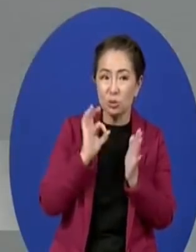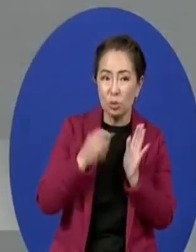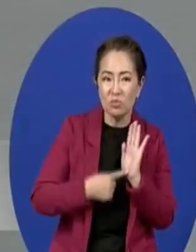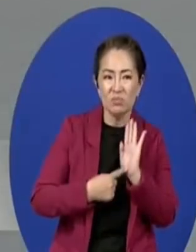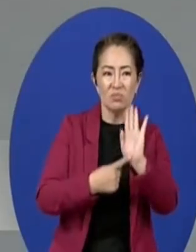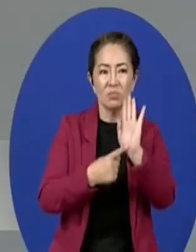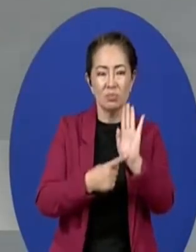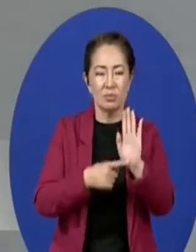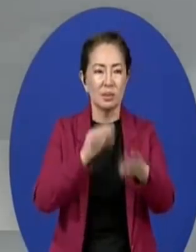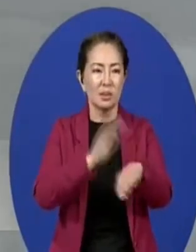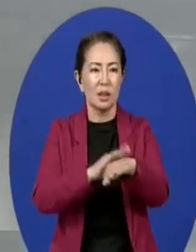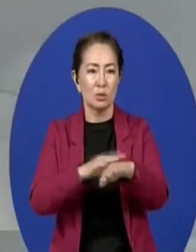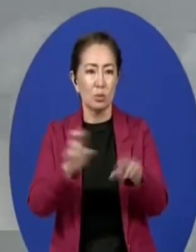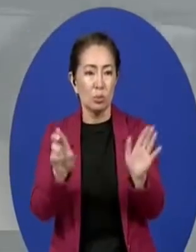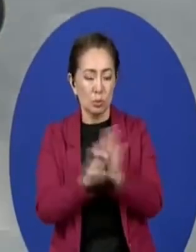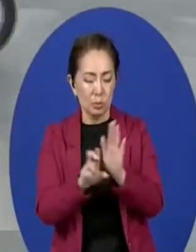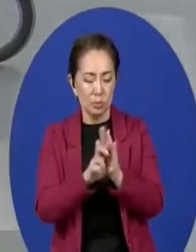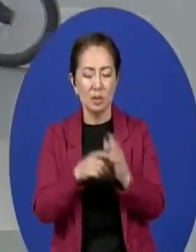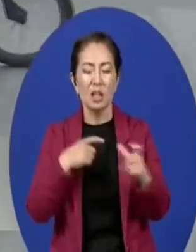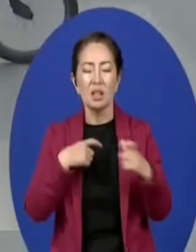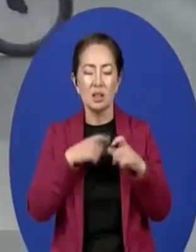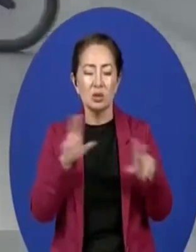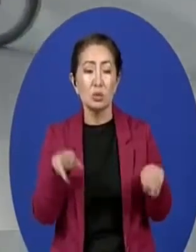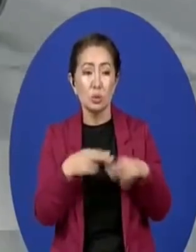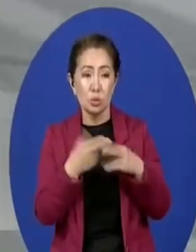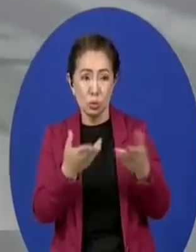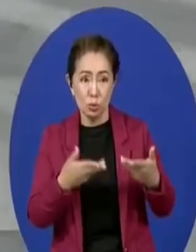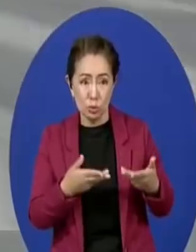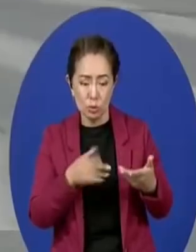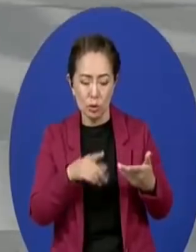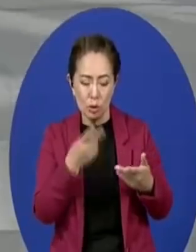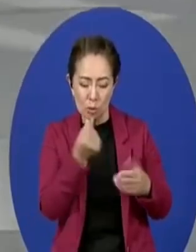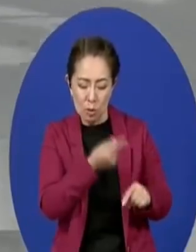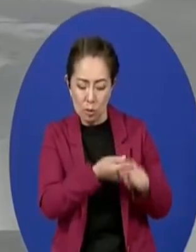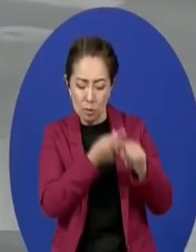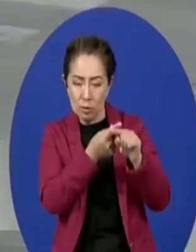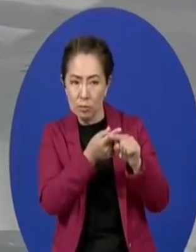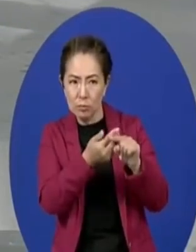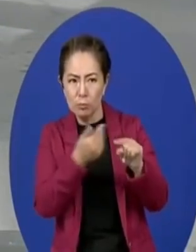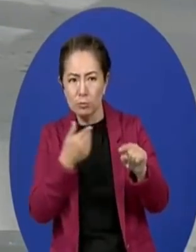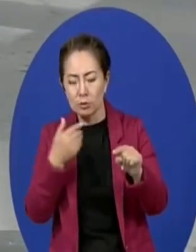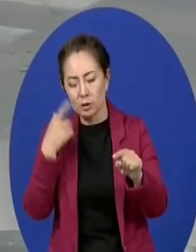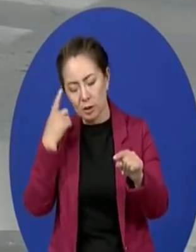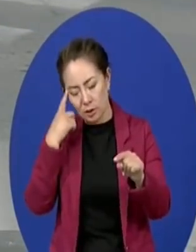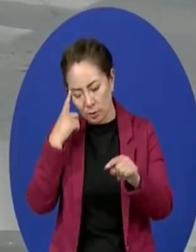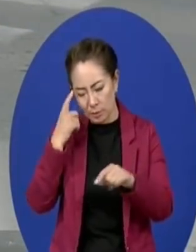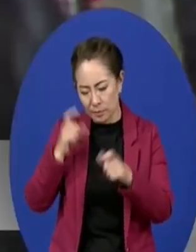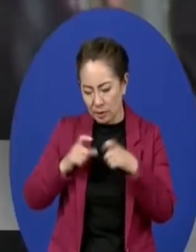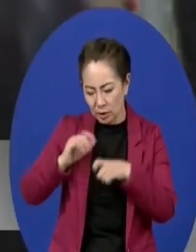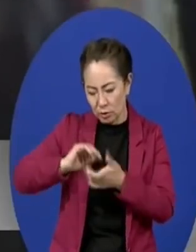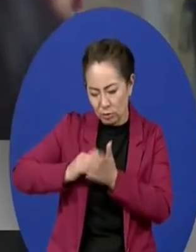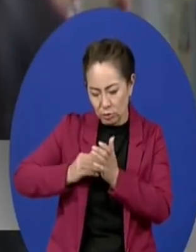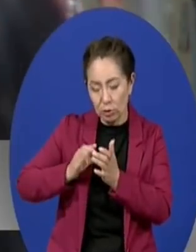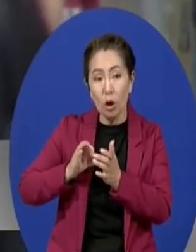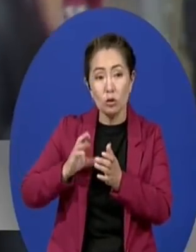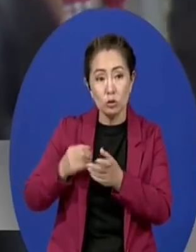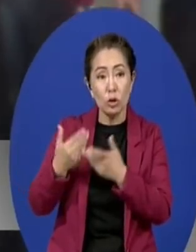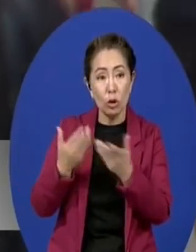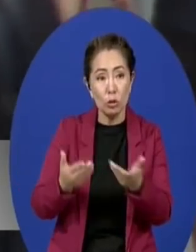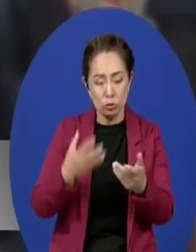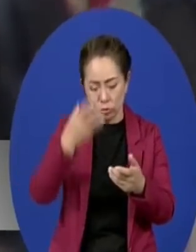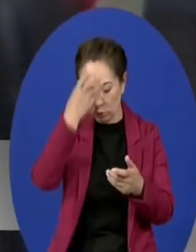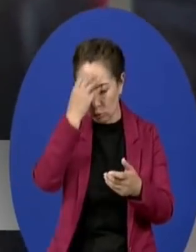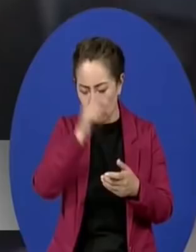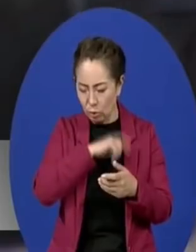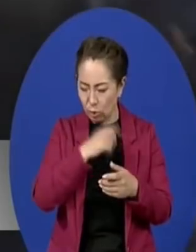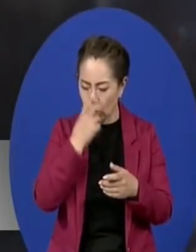засаж болно гэж эдийн засагчид дүгнэж байна. Мөн нөгөө талаас үн өсөх тооцоолыг аль хэдийн эдийн засагчид гаргасан байсан. Иймээс төрөөс